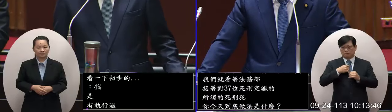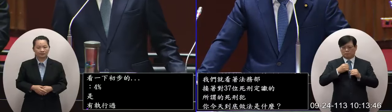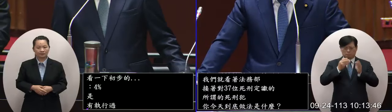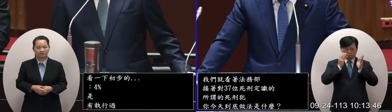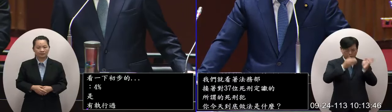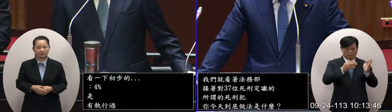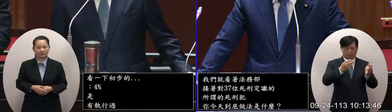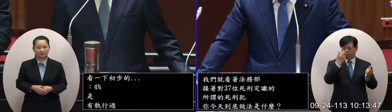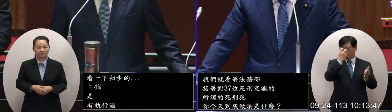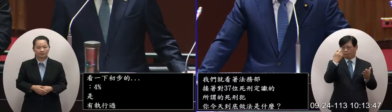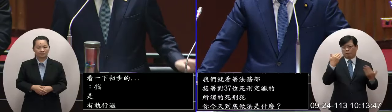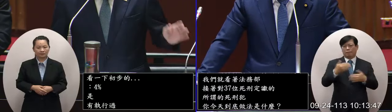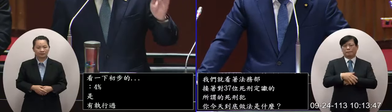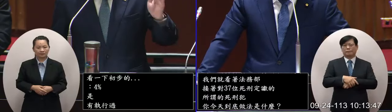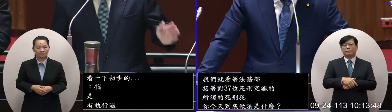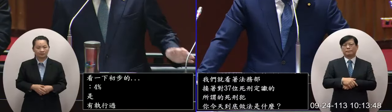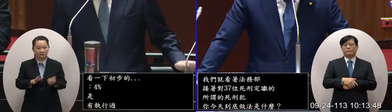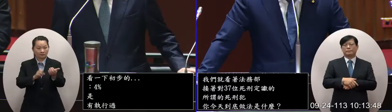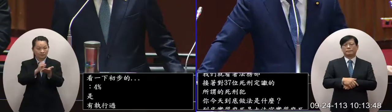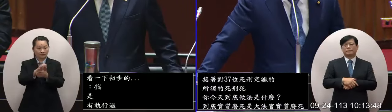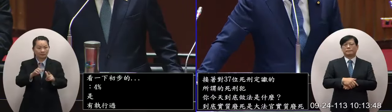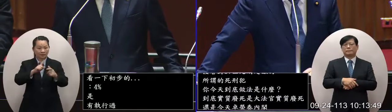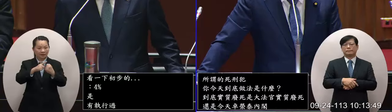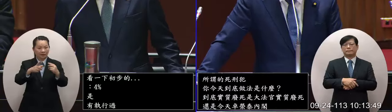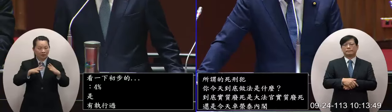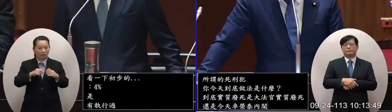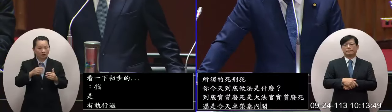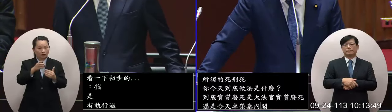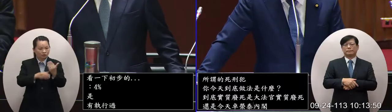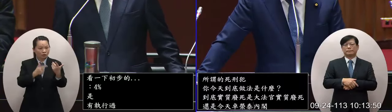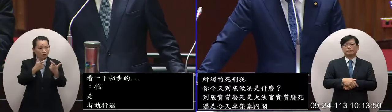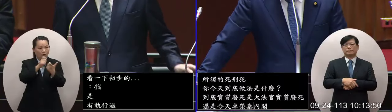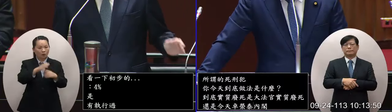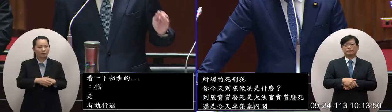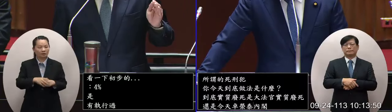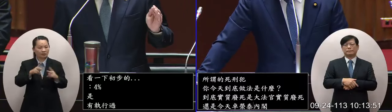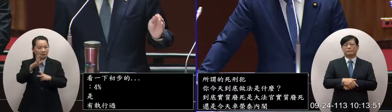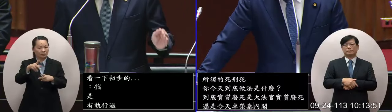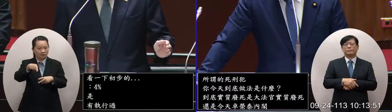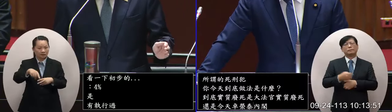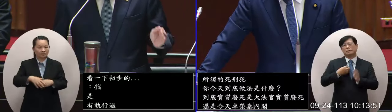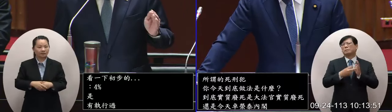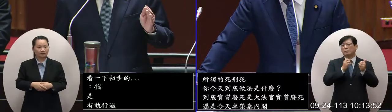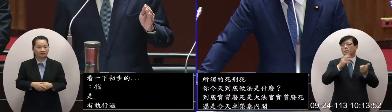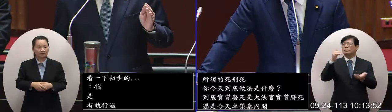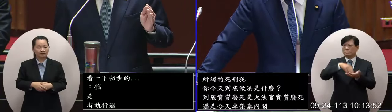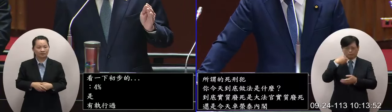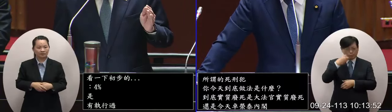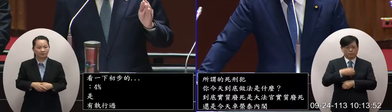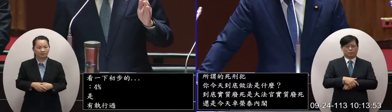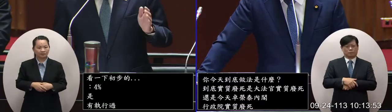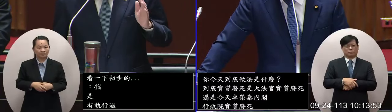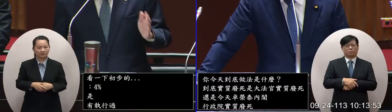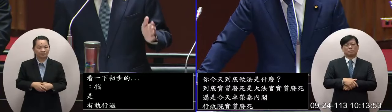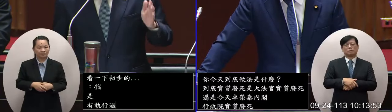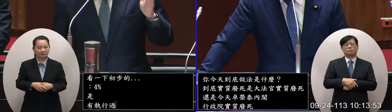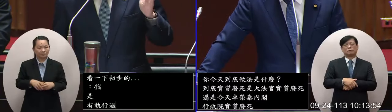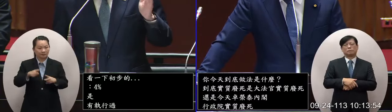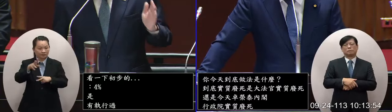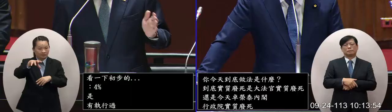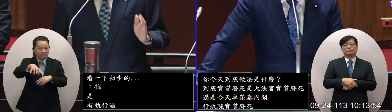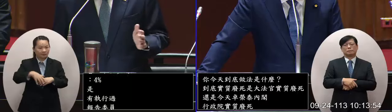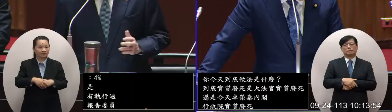哦。 报告员，大法官是有条件核宪，行政机关就是在这个条件底下。 我讲是结果论。 对，行政机